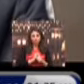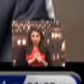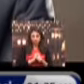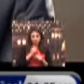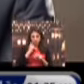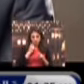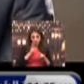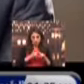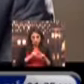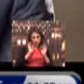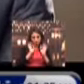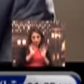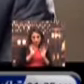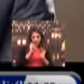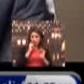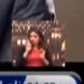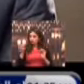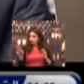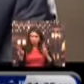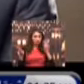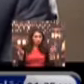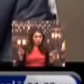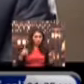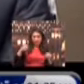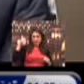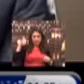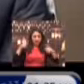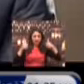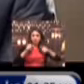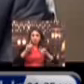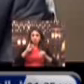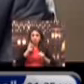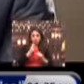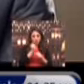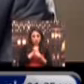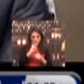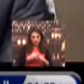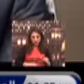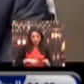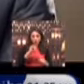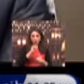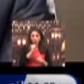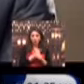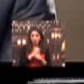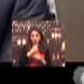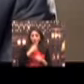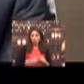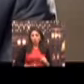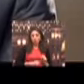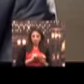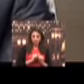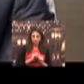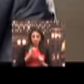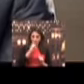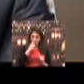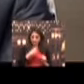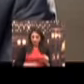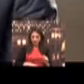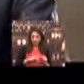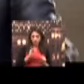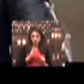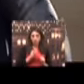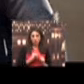كل واحد ما يبصش على التاني هو طلع ازاي عمل ايه كده وهكذا، لكن يبص لنفسه. ولازم